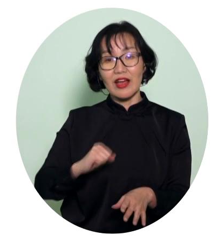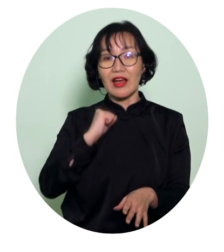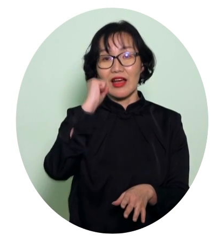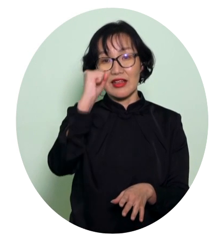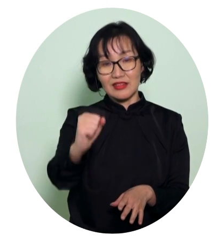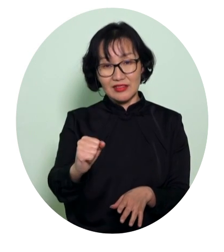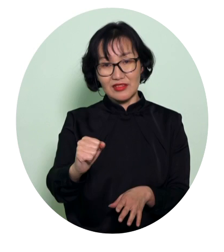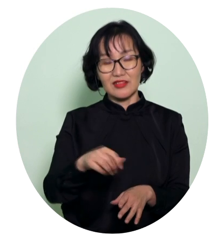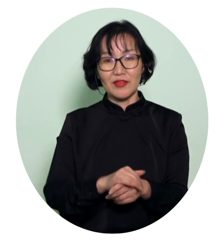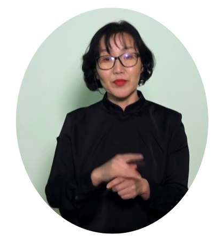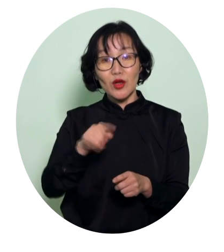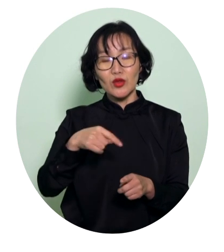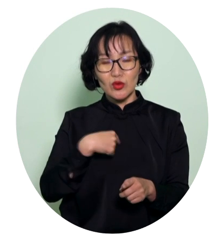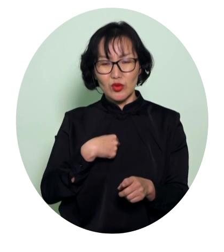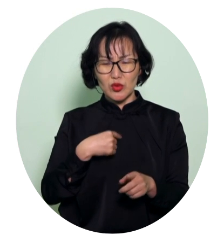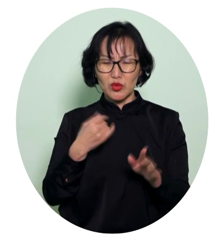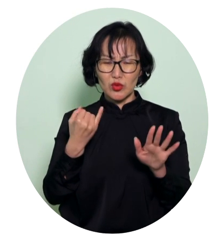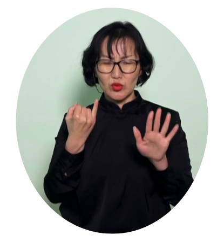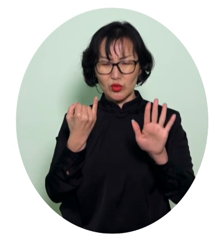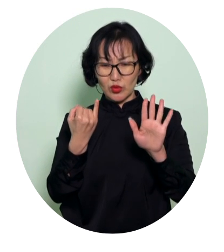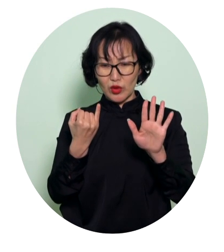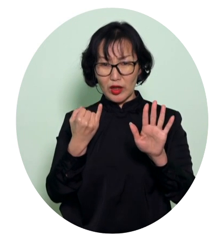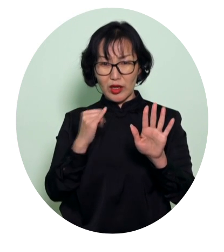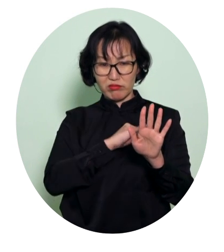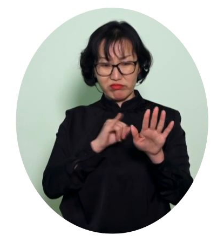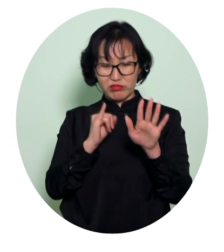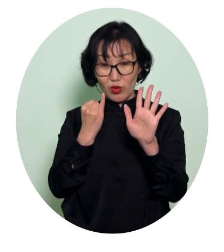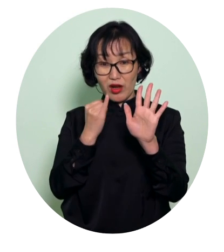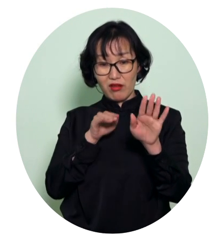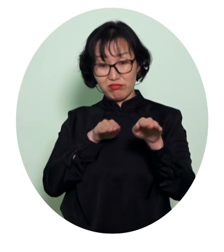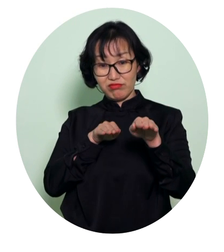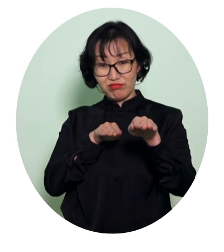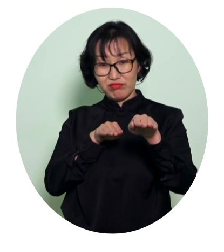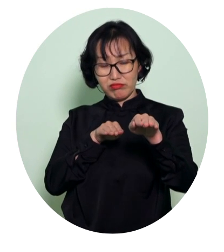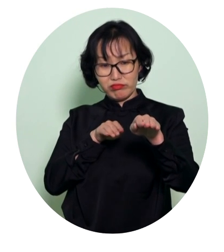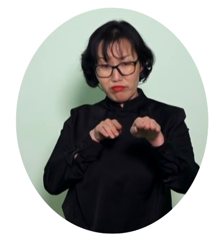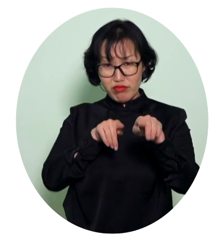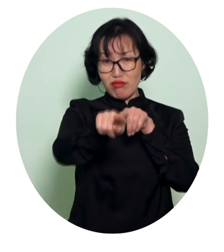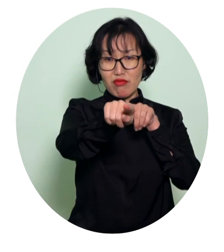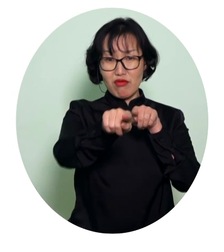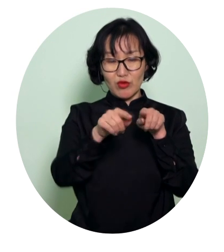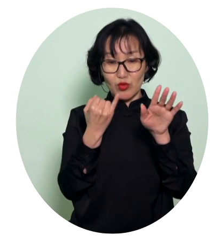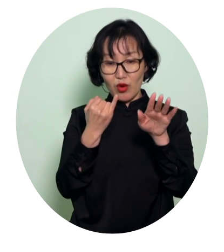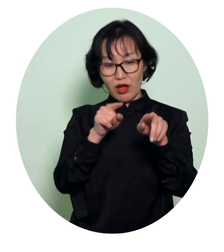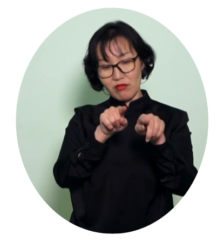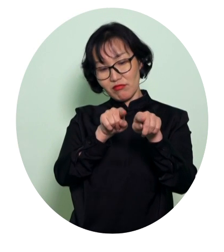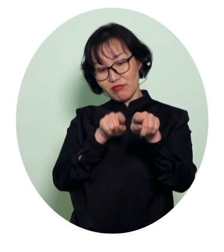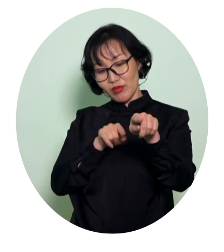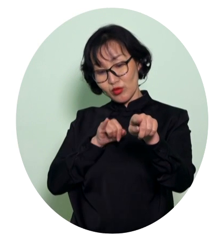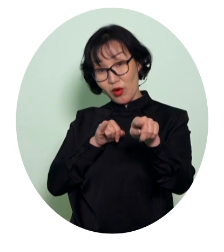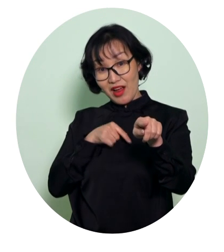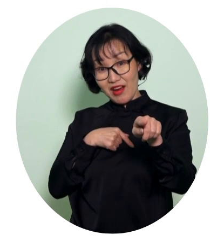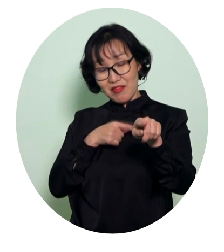асуултаа. Зургаад явсан бууралдаа яагаад барайнд төрүүлэн орсон тухай бодлоо бичих юм байна. Зургаад